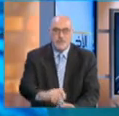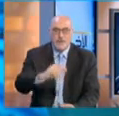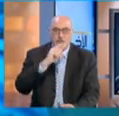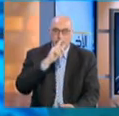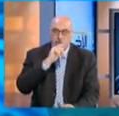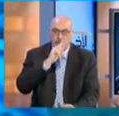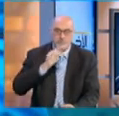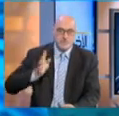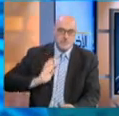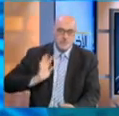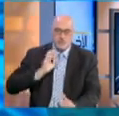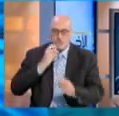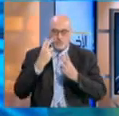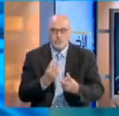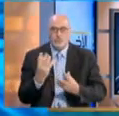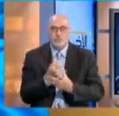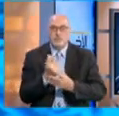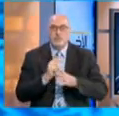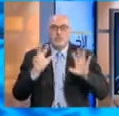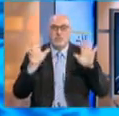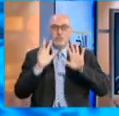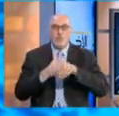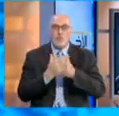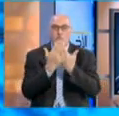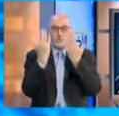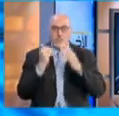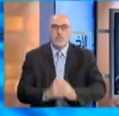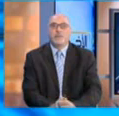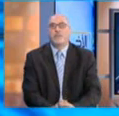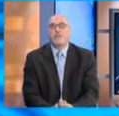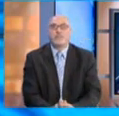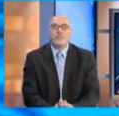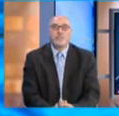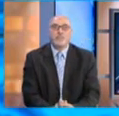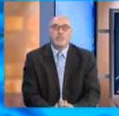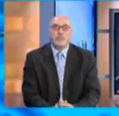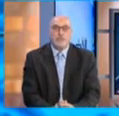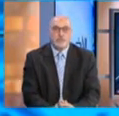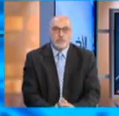مشاهدينا الكرام، أسعد الله صباحكم بكل خير، أهلا بكم في هذا الموعد الإخباري.